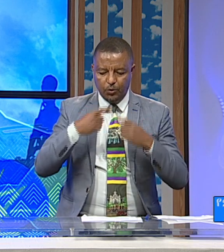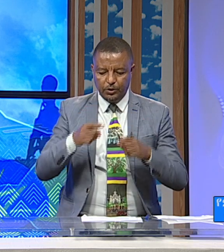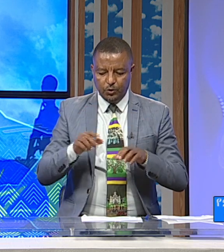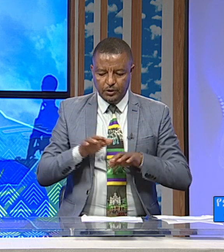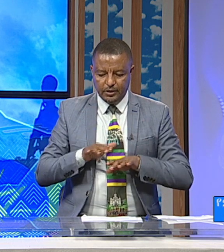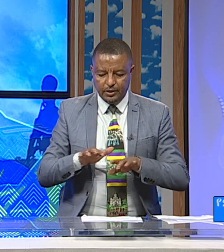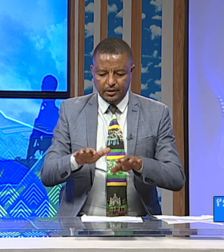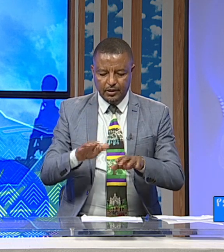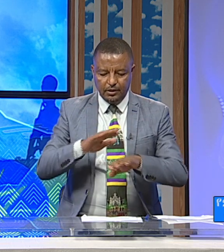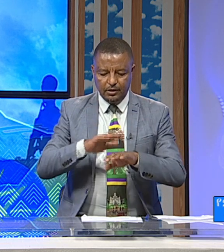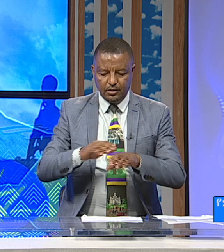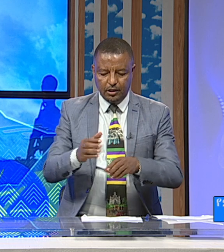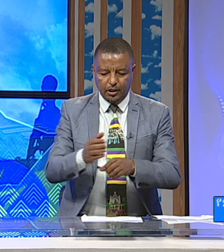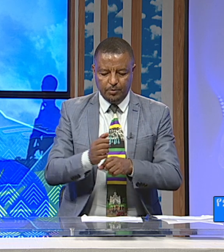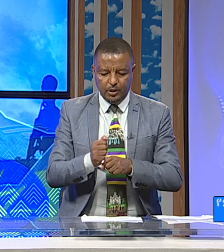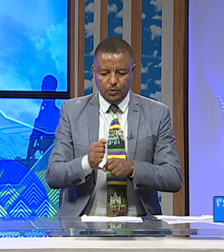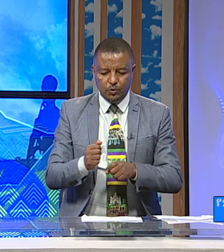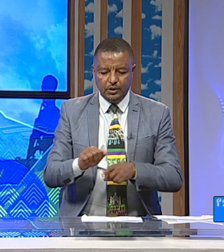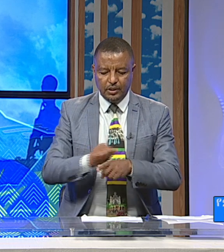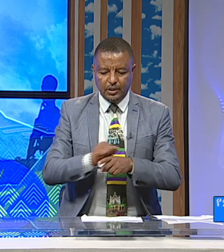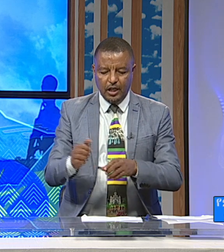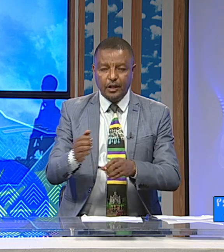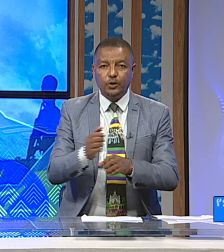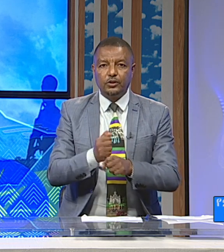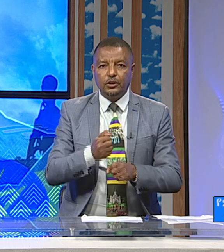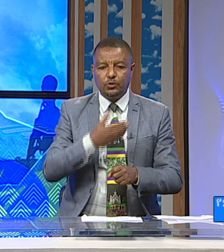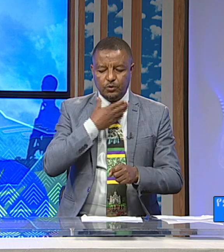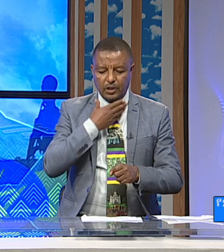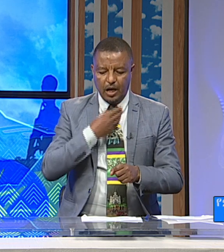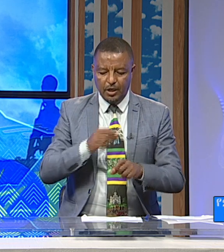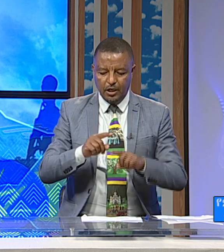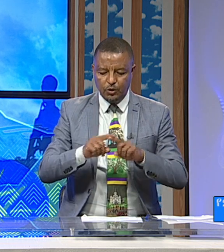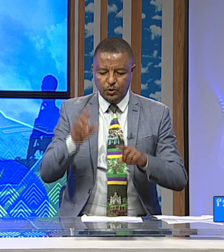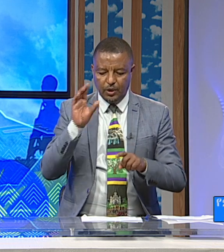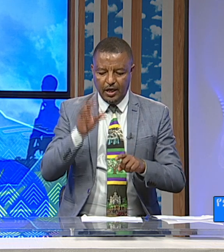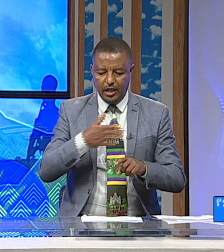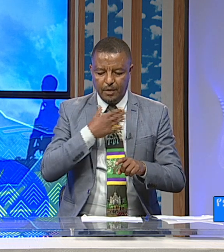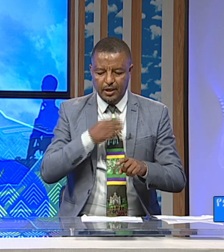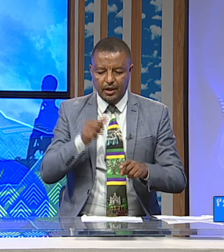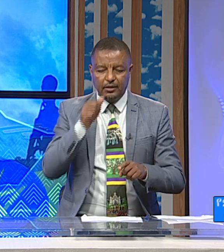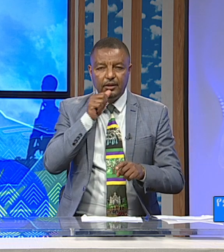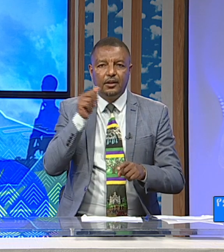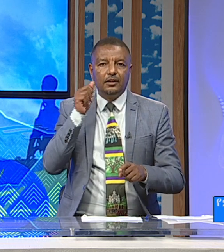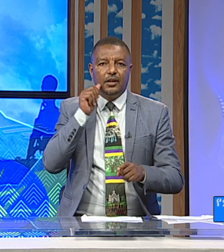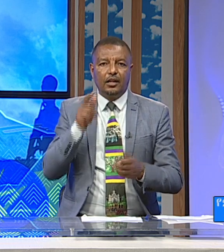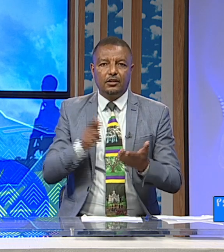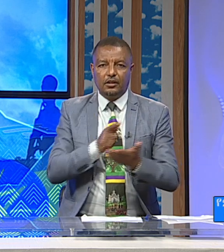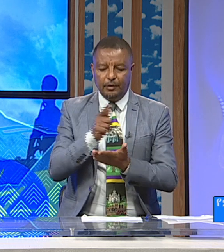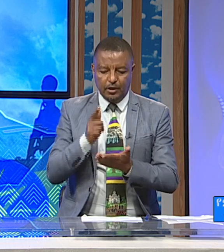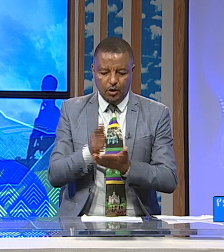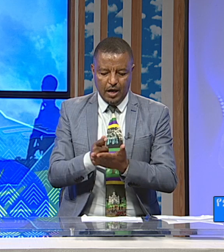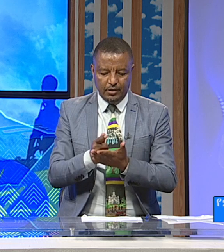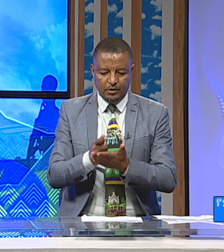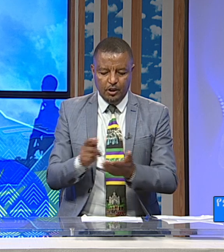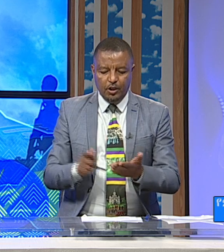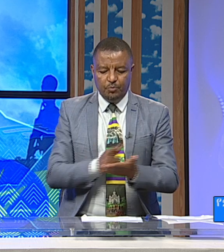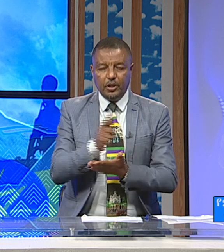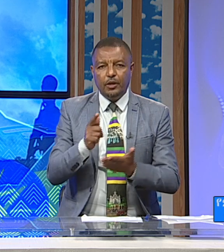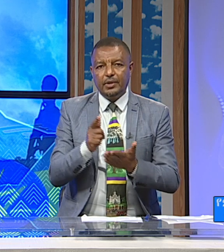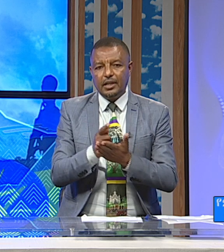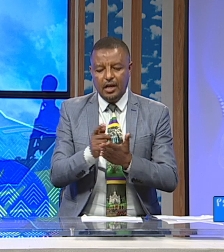መንግስት ያወጀውን የክተት ጥሪ ተቀብለው ስልጠና የወሰዱ የአማራ ልዩ ኃይል አባላት ትላንት